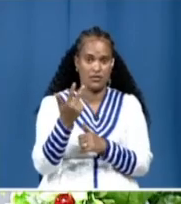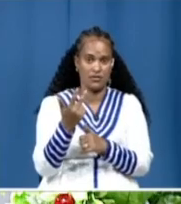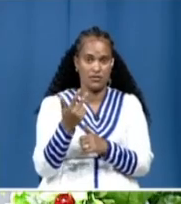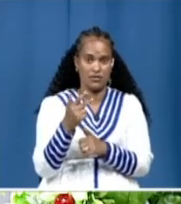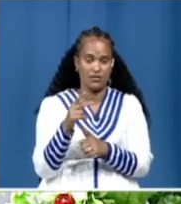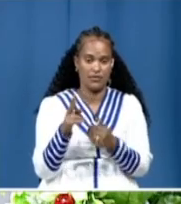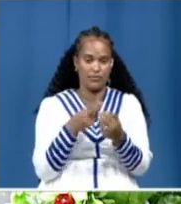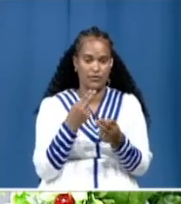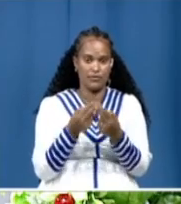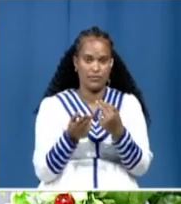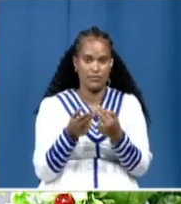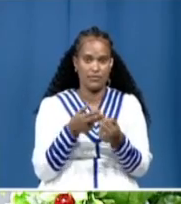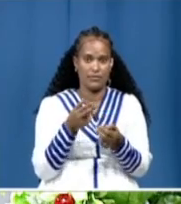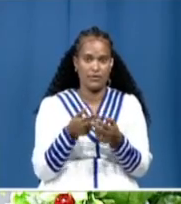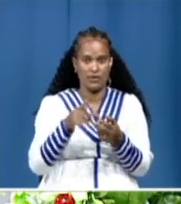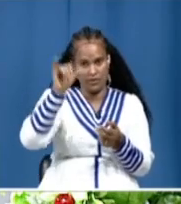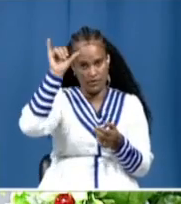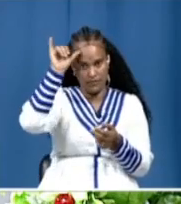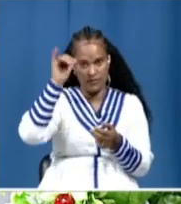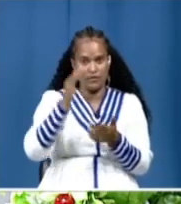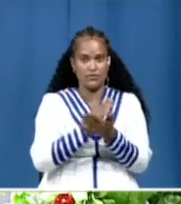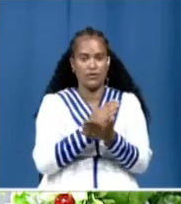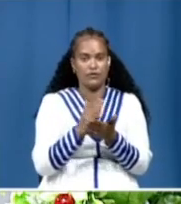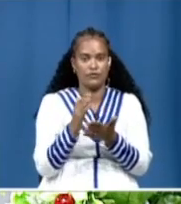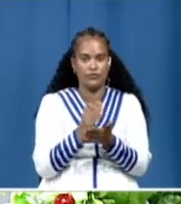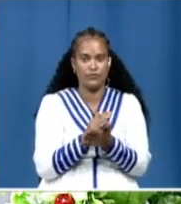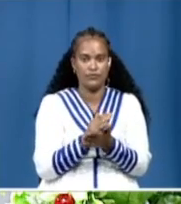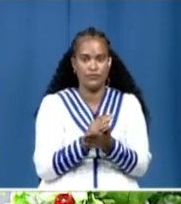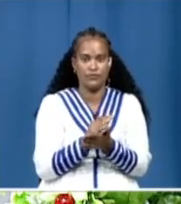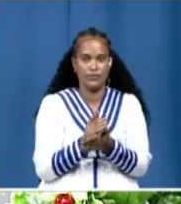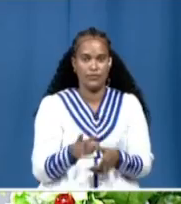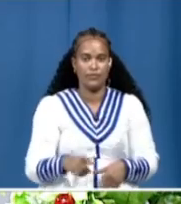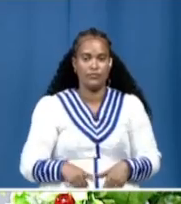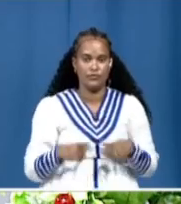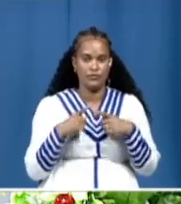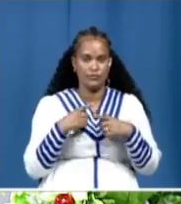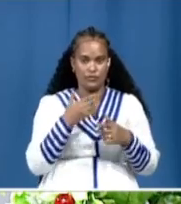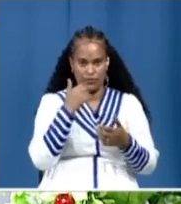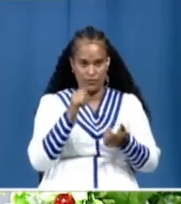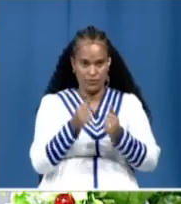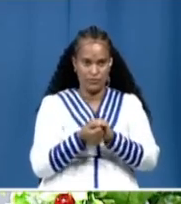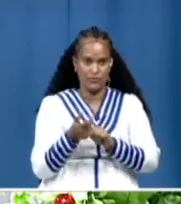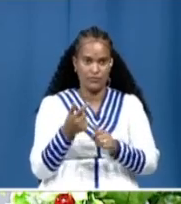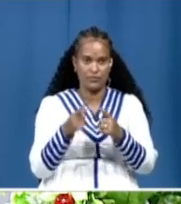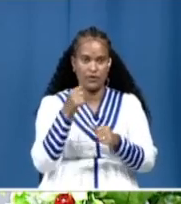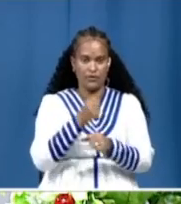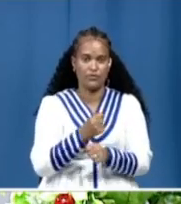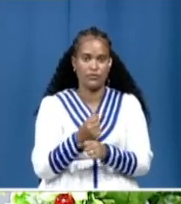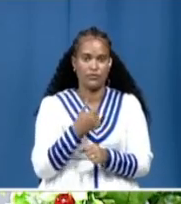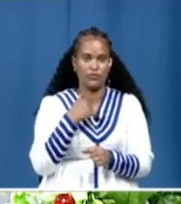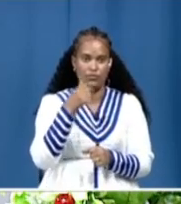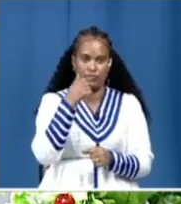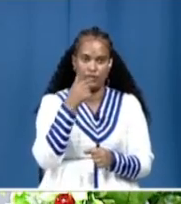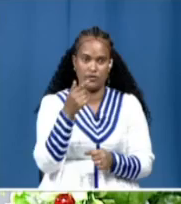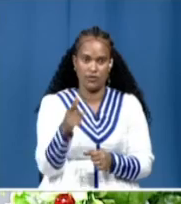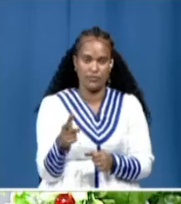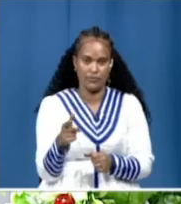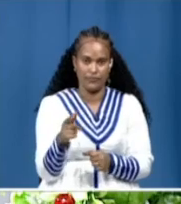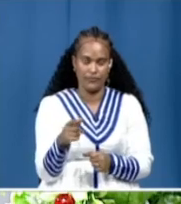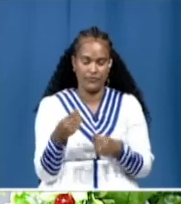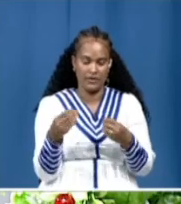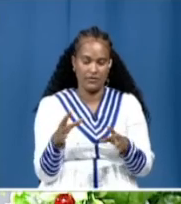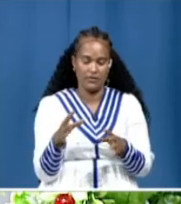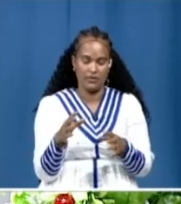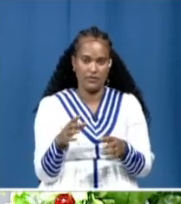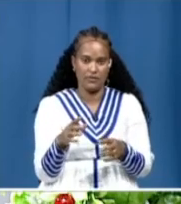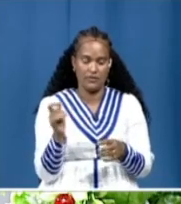أب مرباح مرسات علي تكفت استوافر وقنات أب من نباب رؤوم زحش اللوت إن ممسعي سرحو كم زلو تزاريبهم سنت